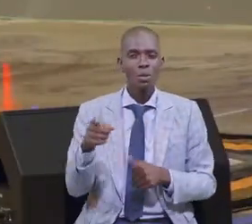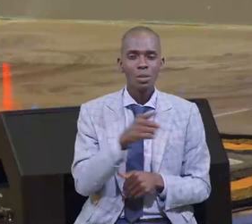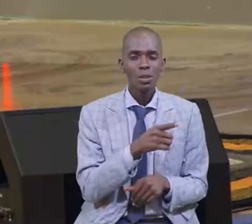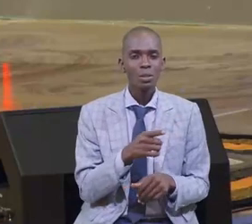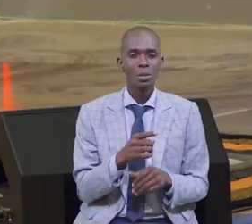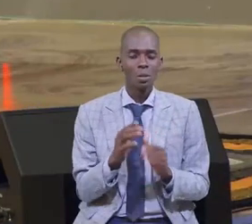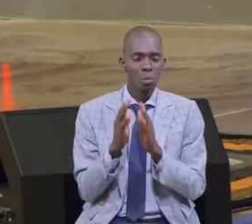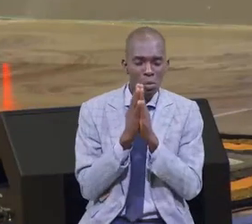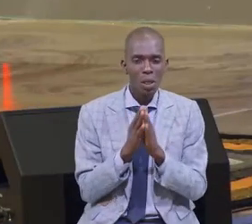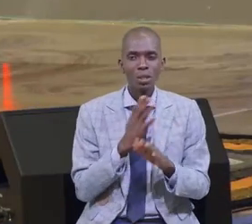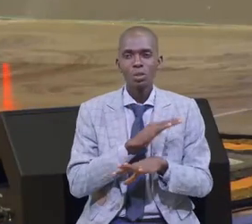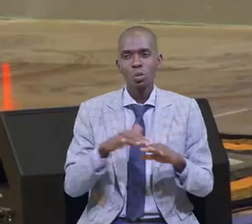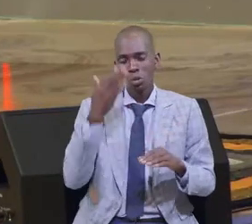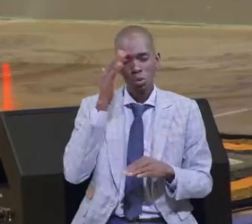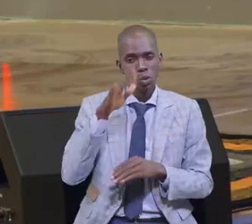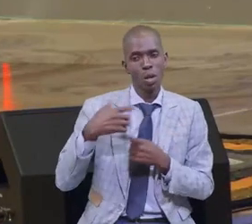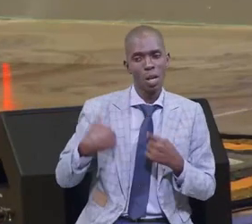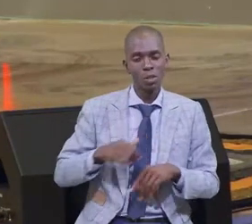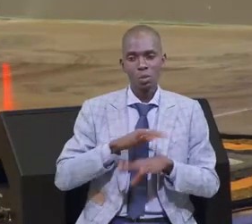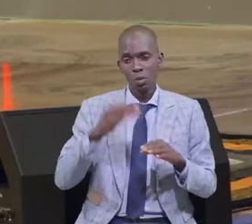priais, et les gens